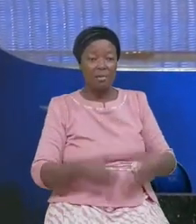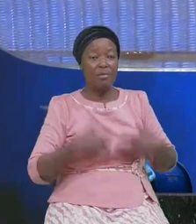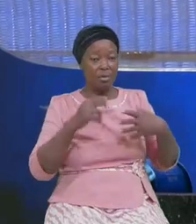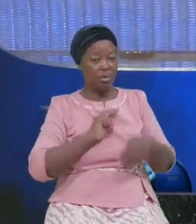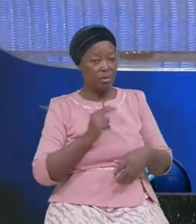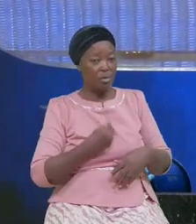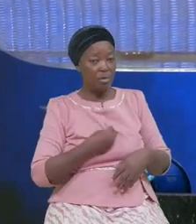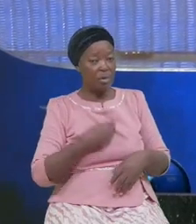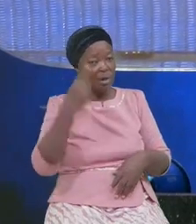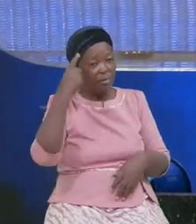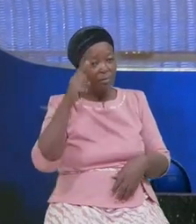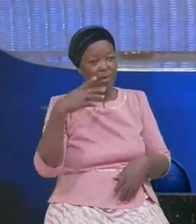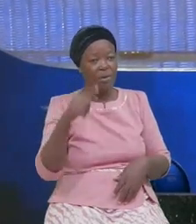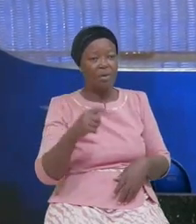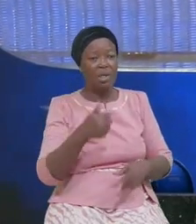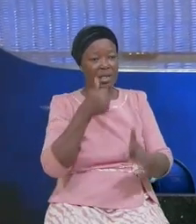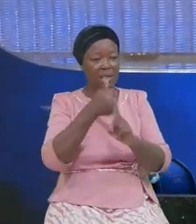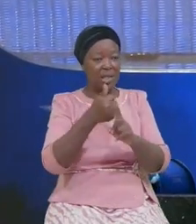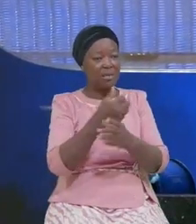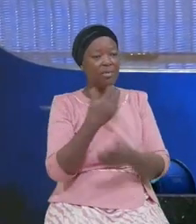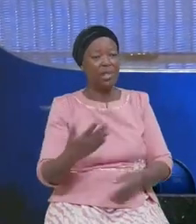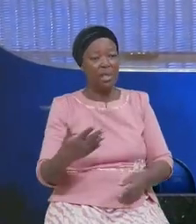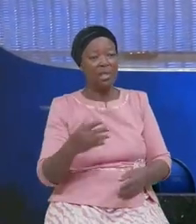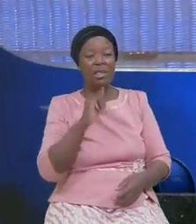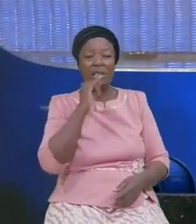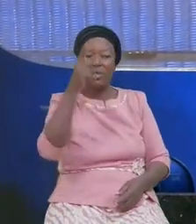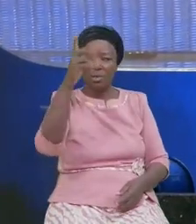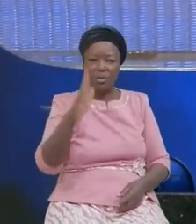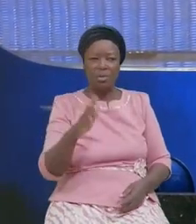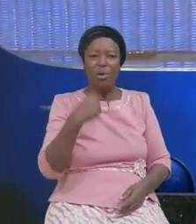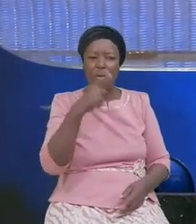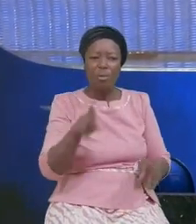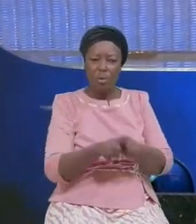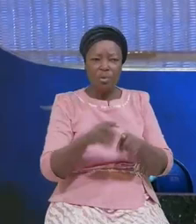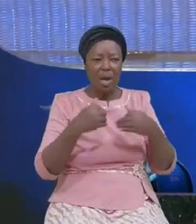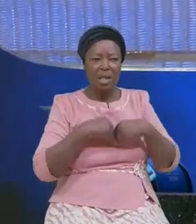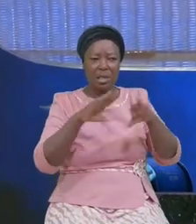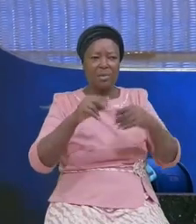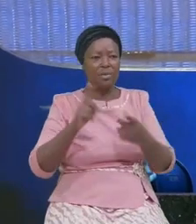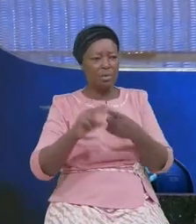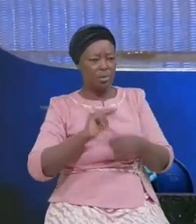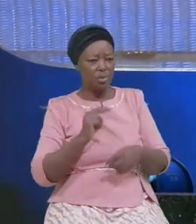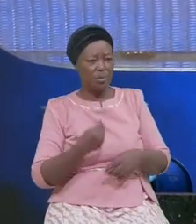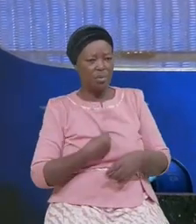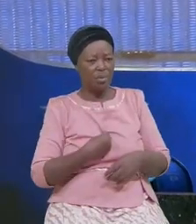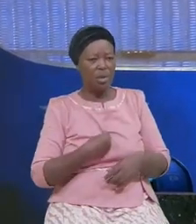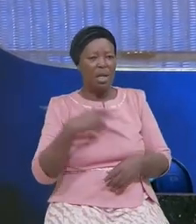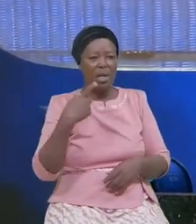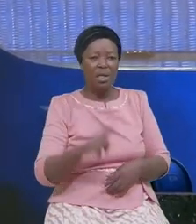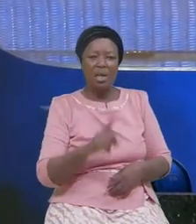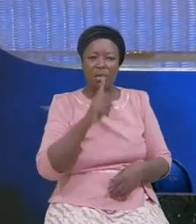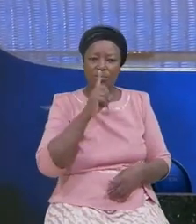c'est Dieu qui nous a donné les arts de